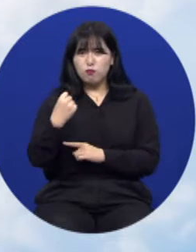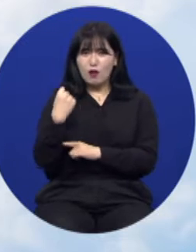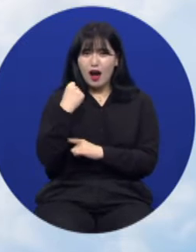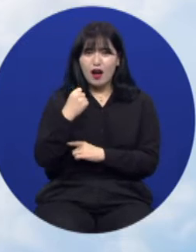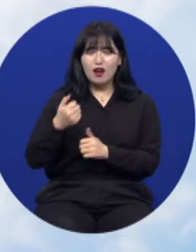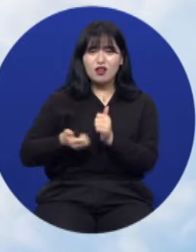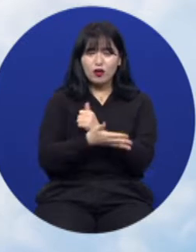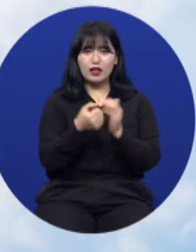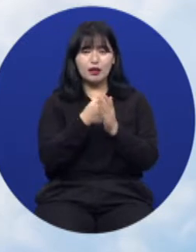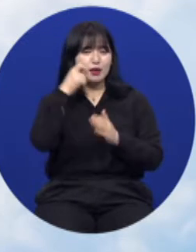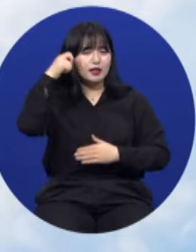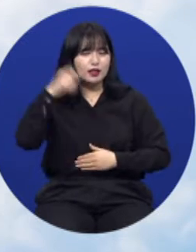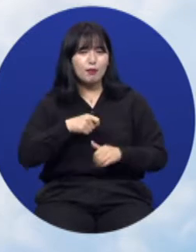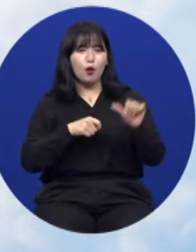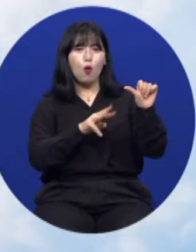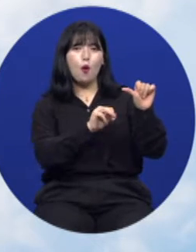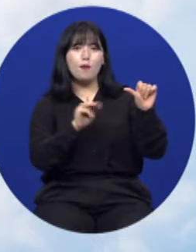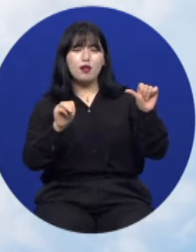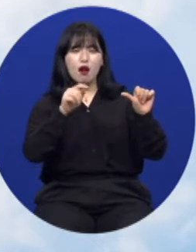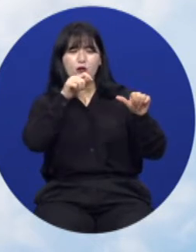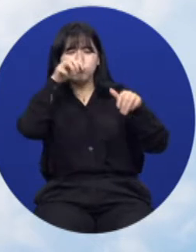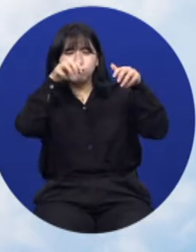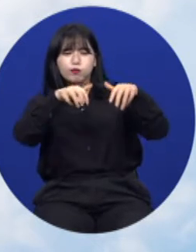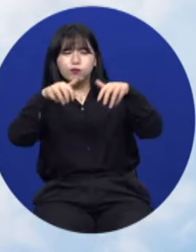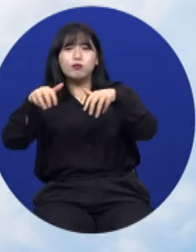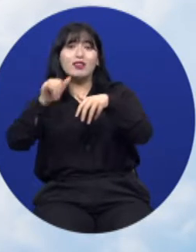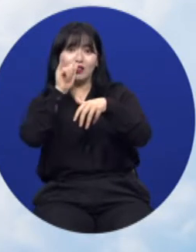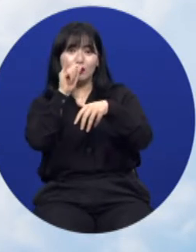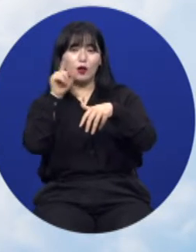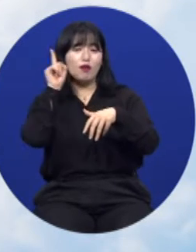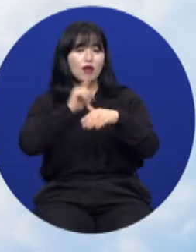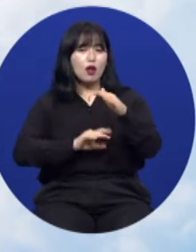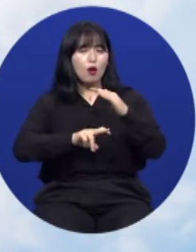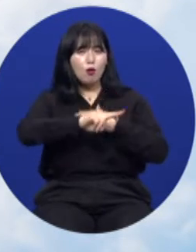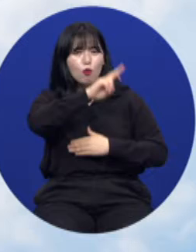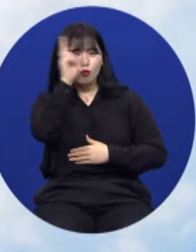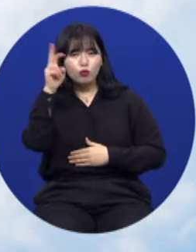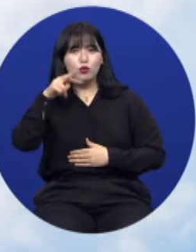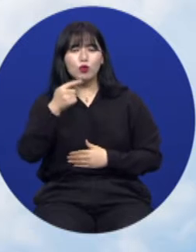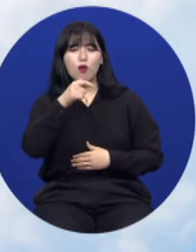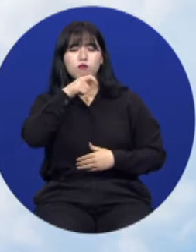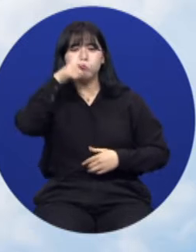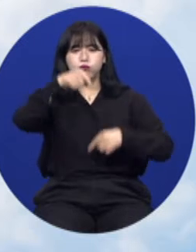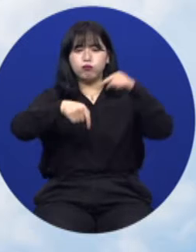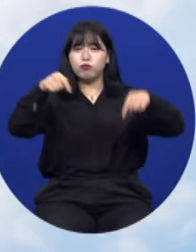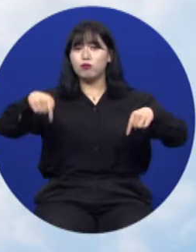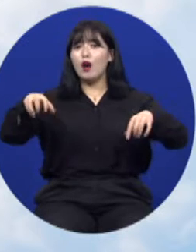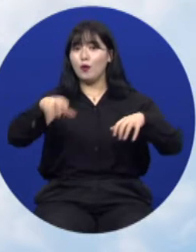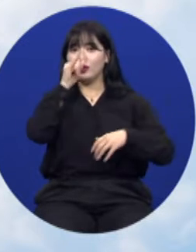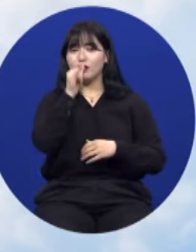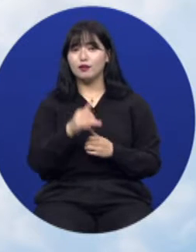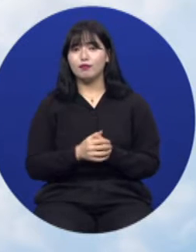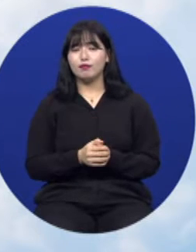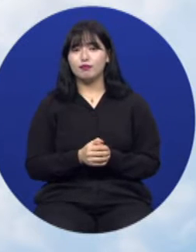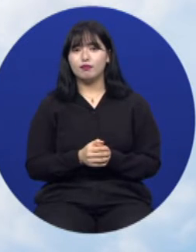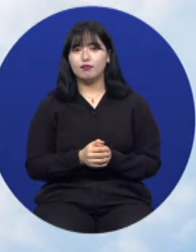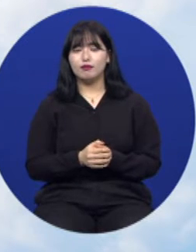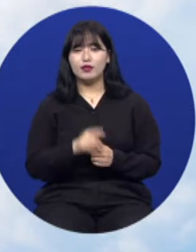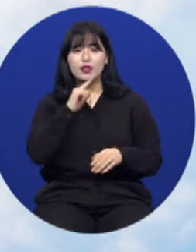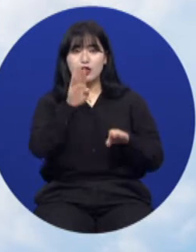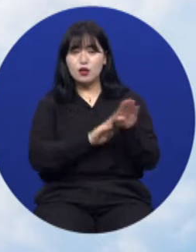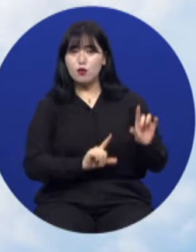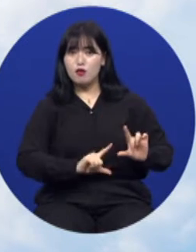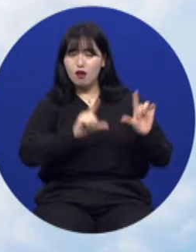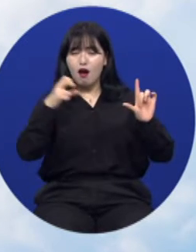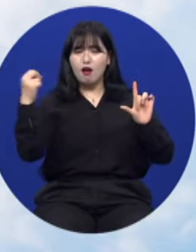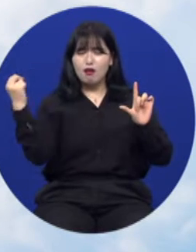내의 새벽에 5mm 안팎의 비가 조금 내리겠고 요 내일 오후에도 빗방울이 떨어지는 곳이 있겠습니다 일요일에는